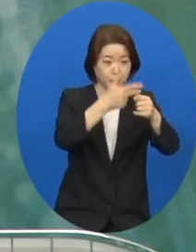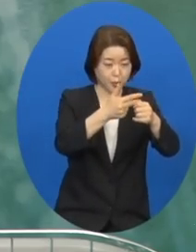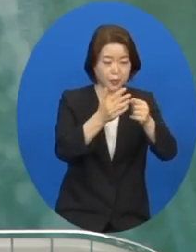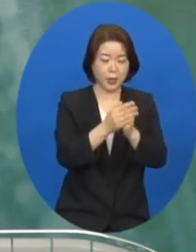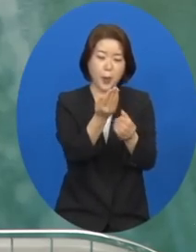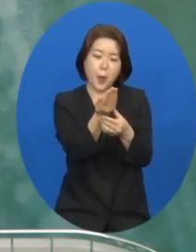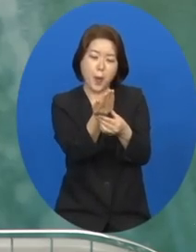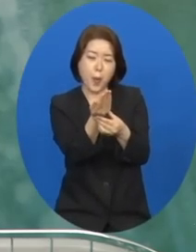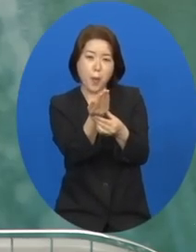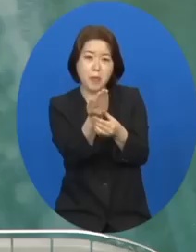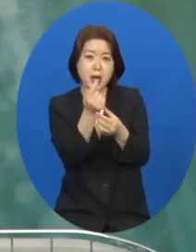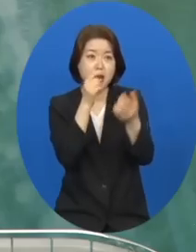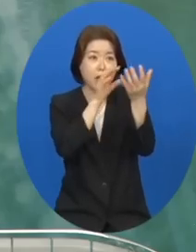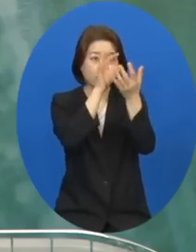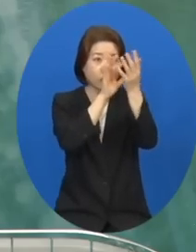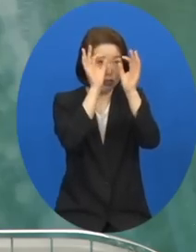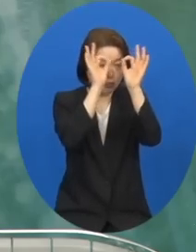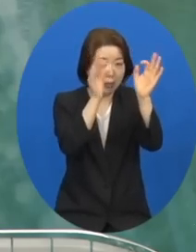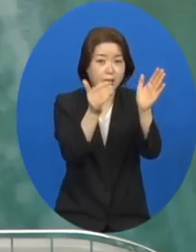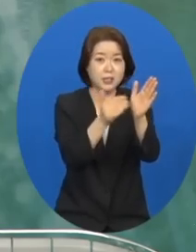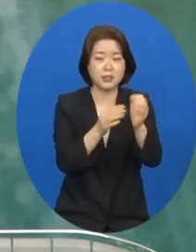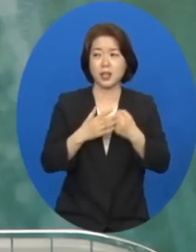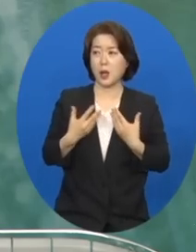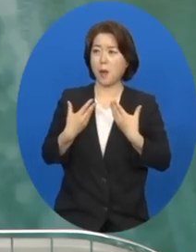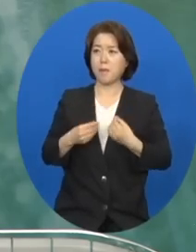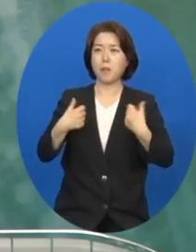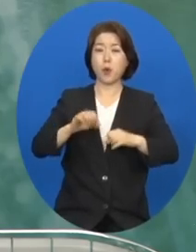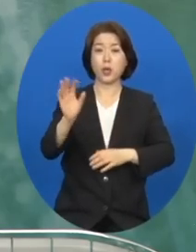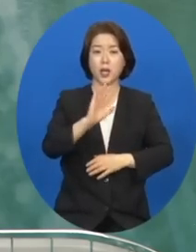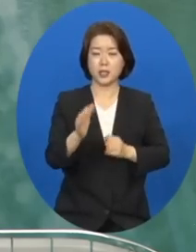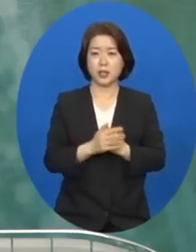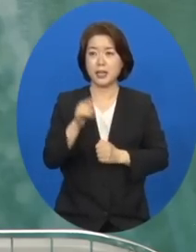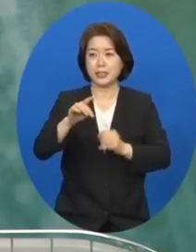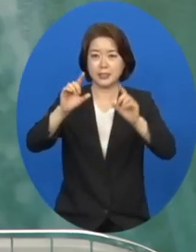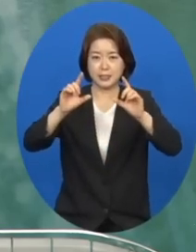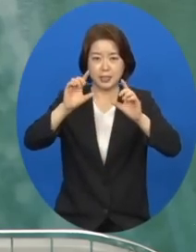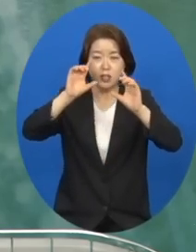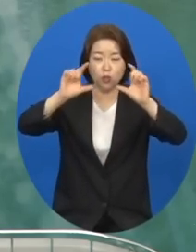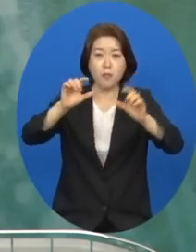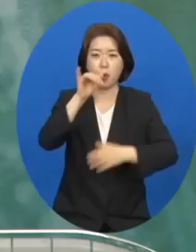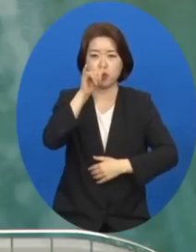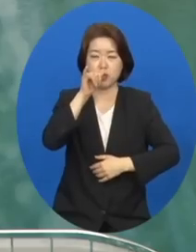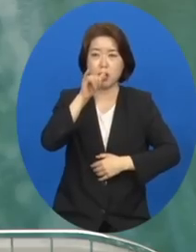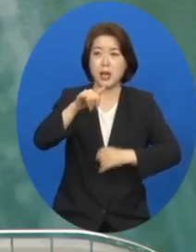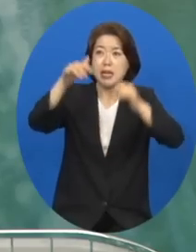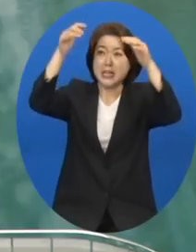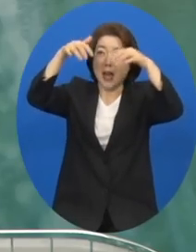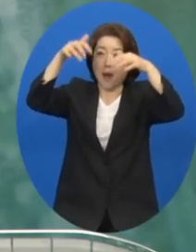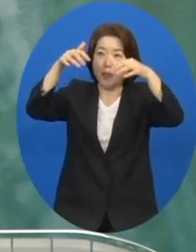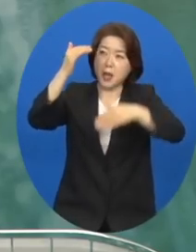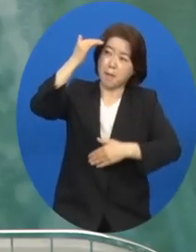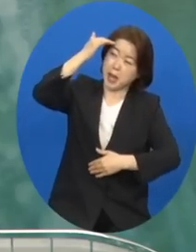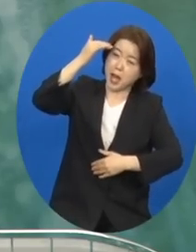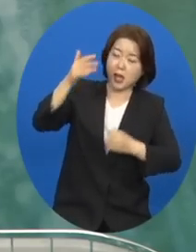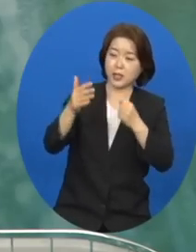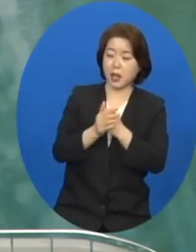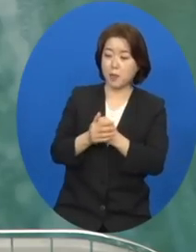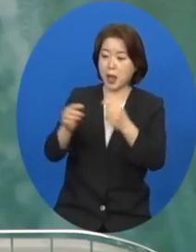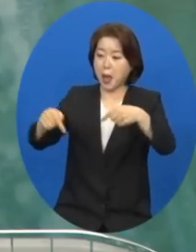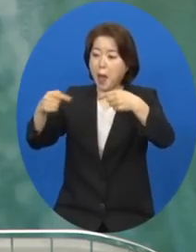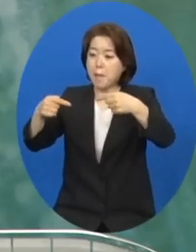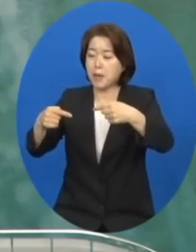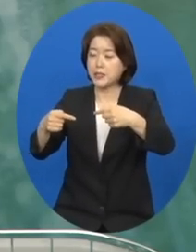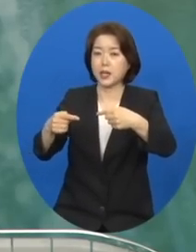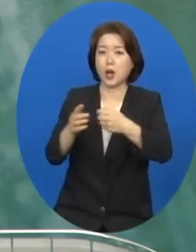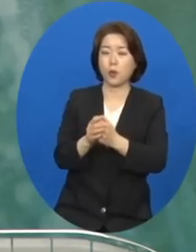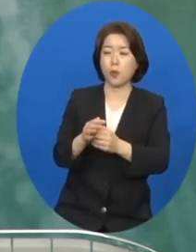좌절한 것이 아니고 그가 바로 거기서 선포를 알짜 뭐라고 하냐면 비에 막히지 않도록 마차를 갖추고 내려가라고 아방